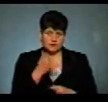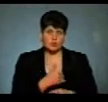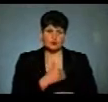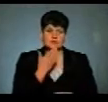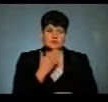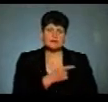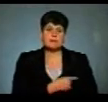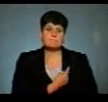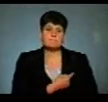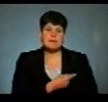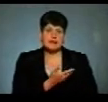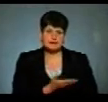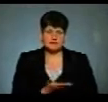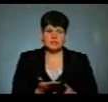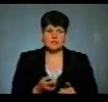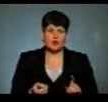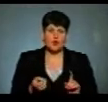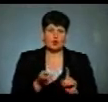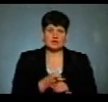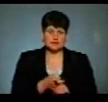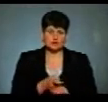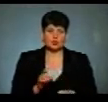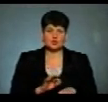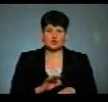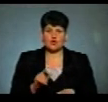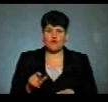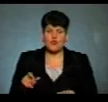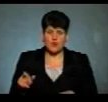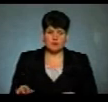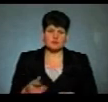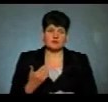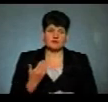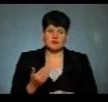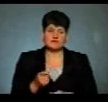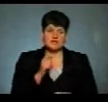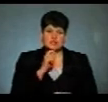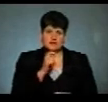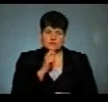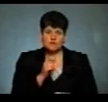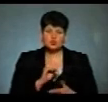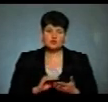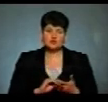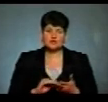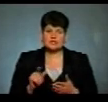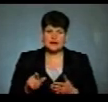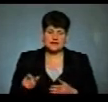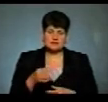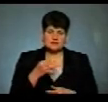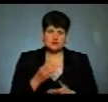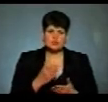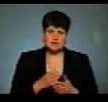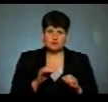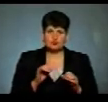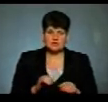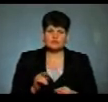щодо медиків, які безпосередньо контактують з хворими. Ви в інтерв'ю нашим журналістам сказали, що є така можливість,